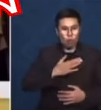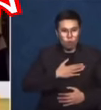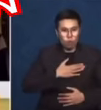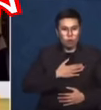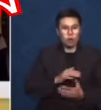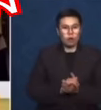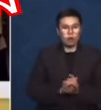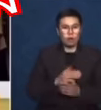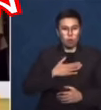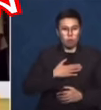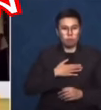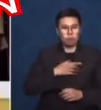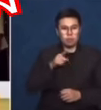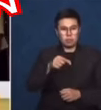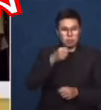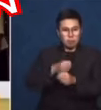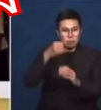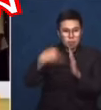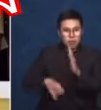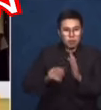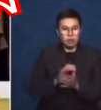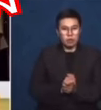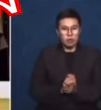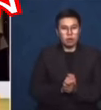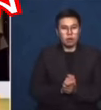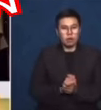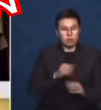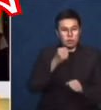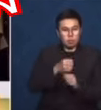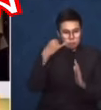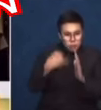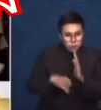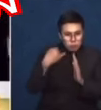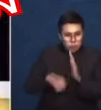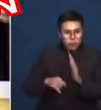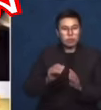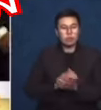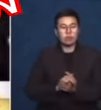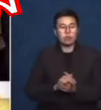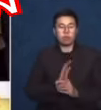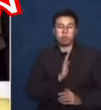านปฏิบัติหน้าที่บกพร่องไม่ถูกต้องและไม่เป็นกลาง